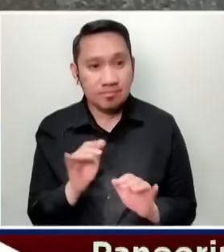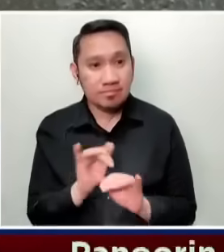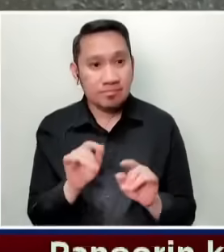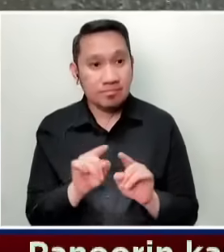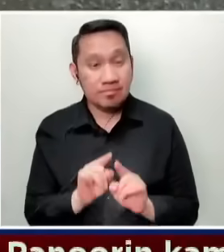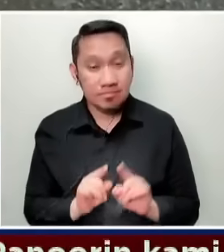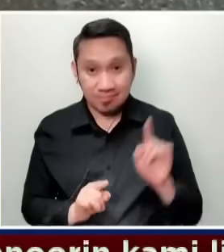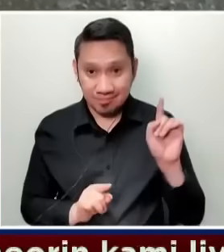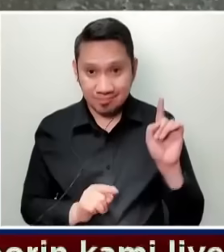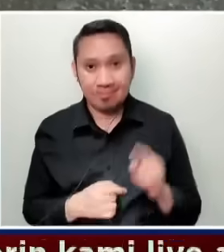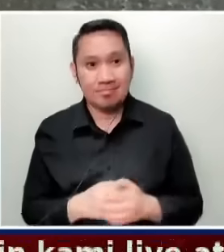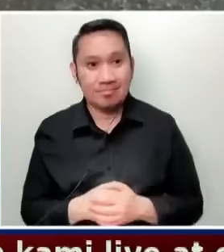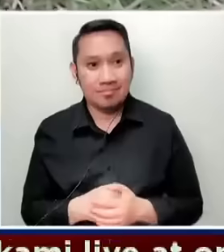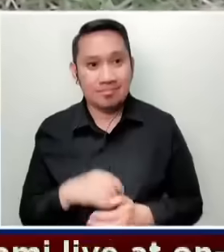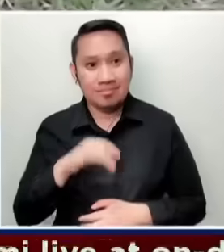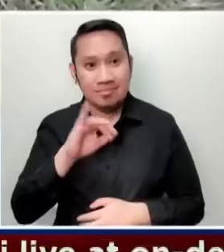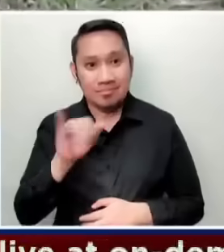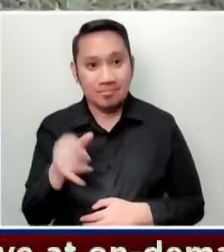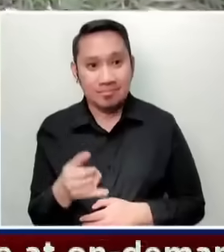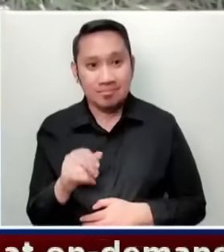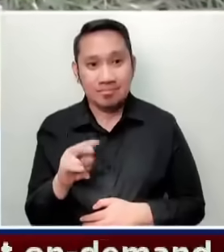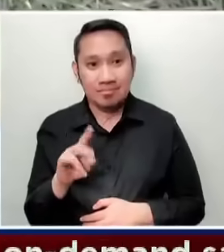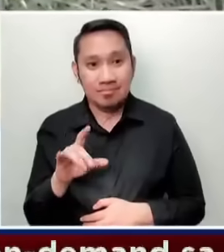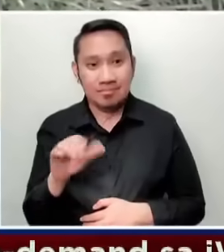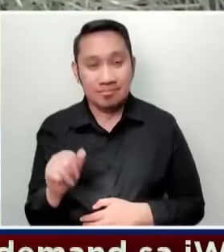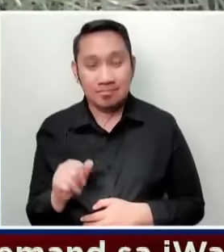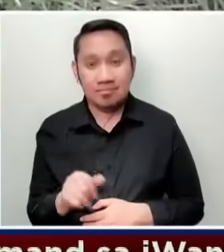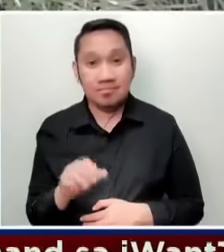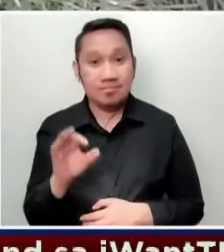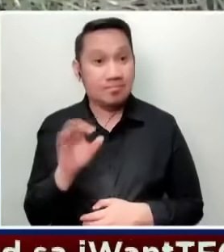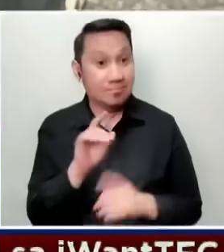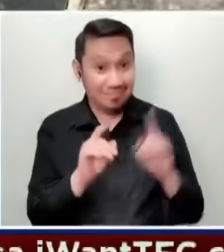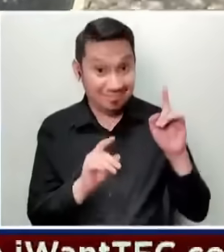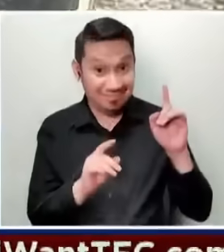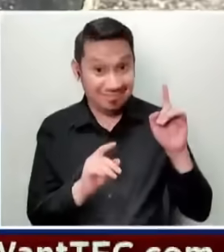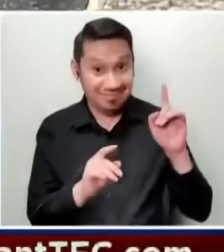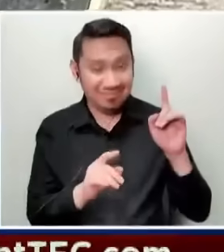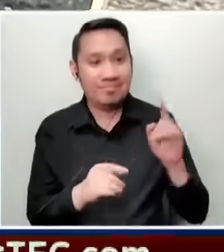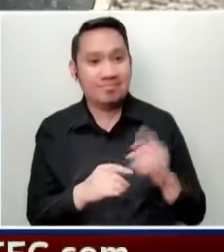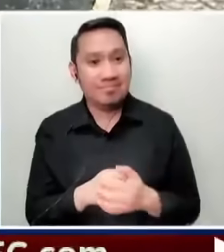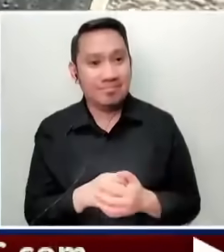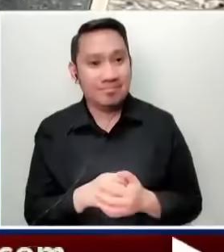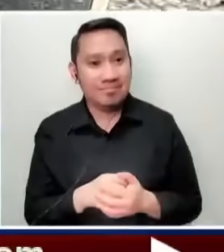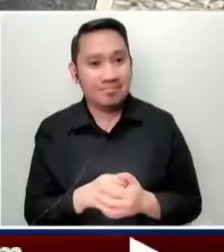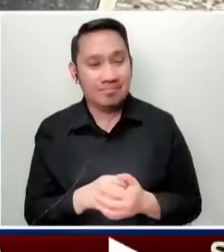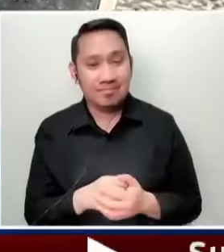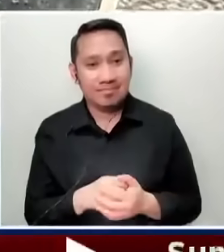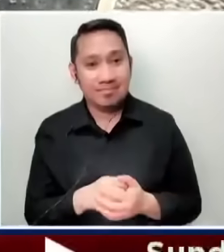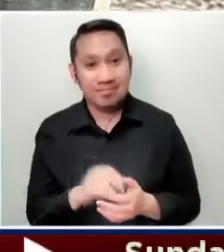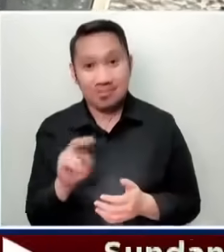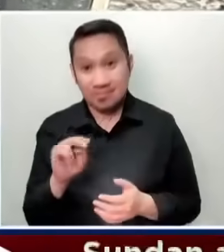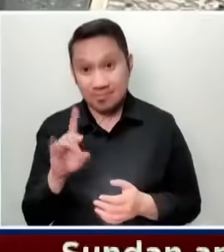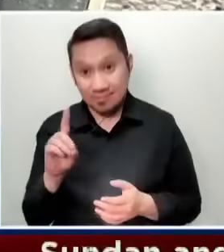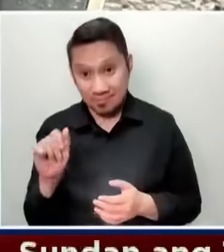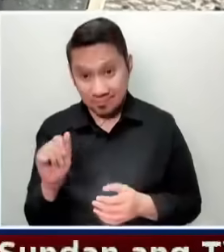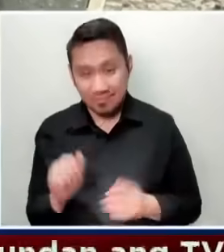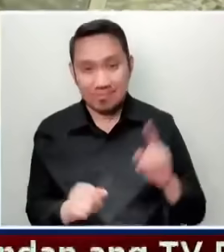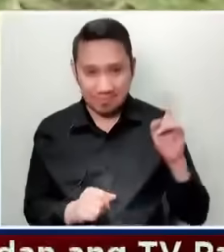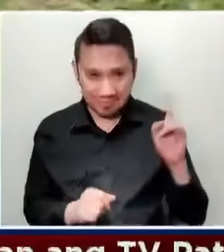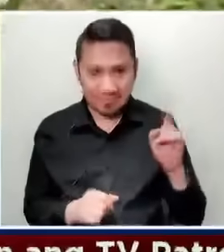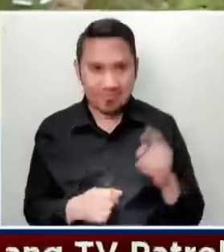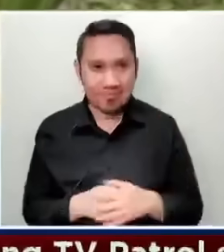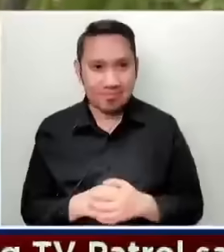ng teen sensation na si Julie Vega, master rapper na si Francis Magalona, Philippine TV and film queen na si Nida